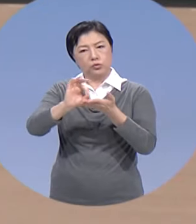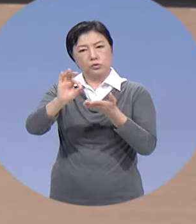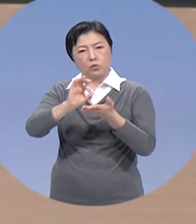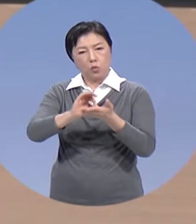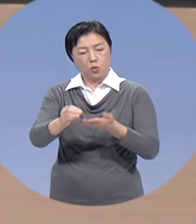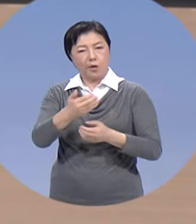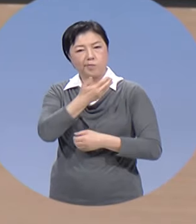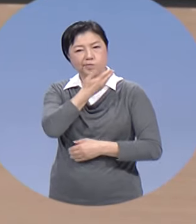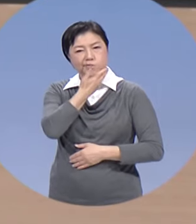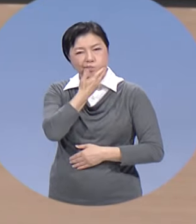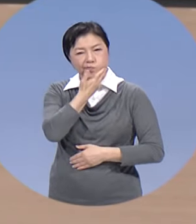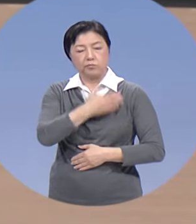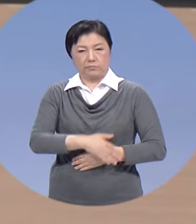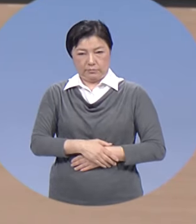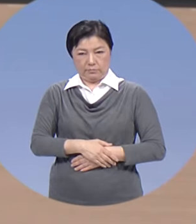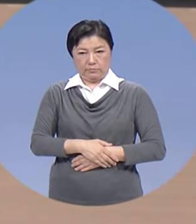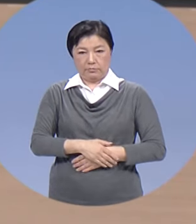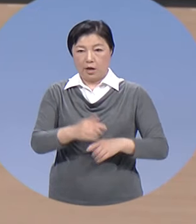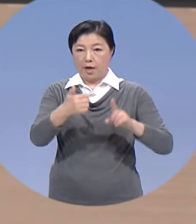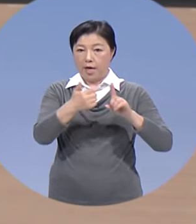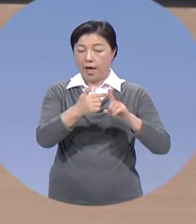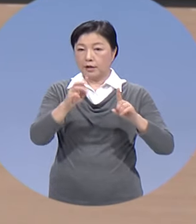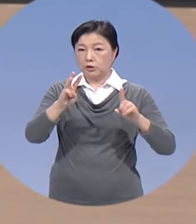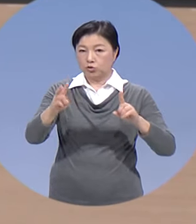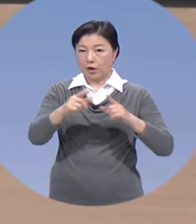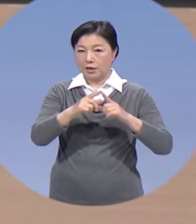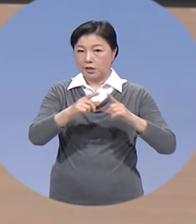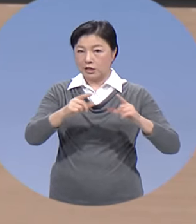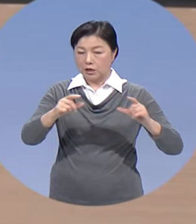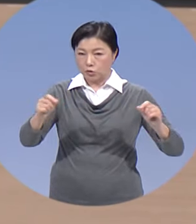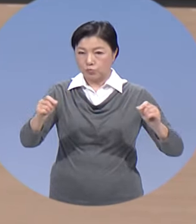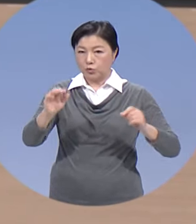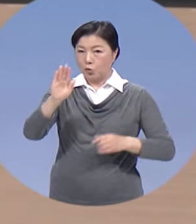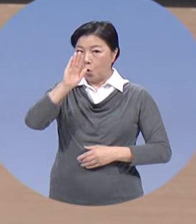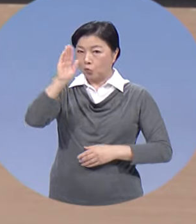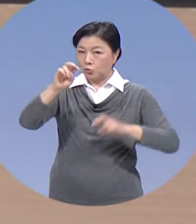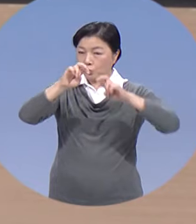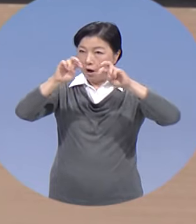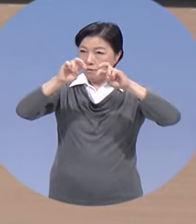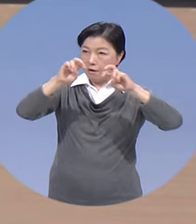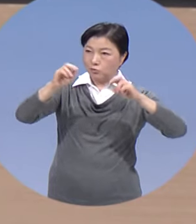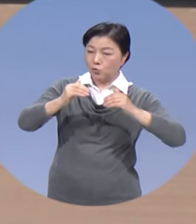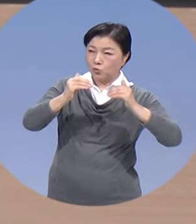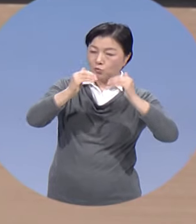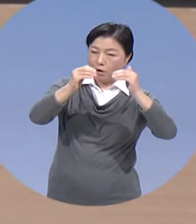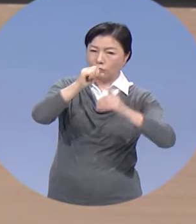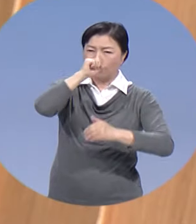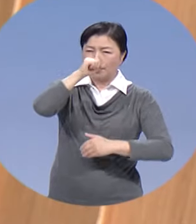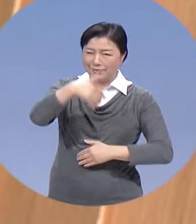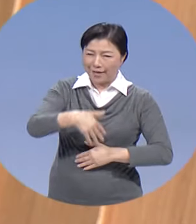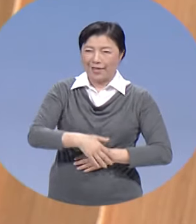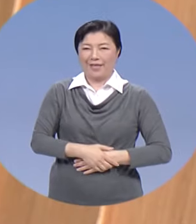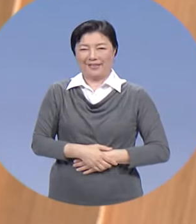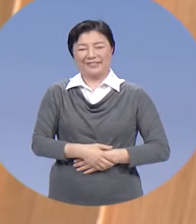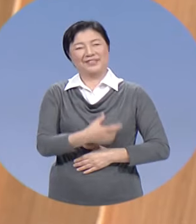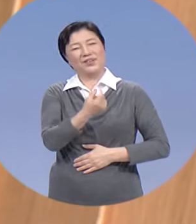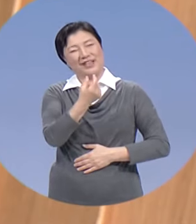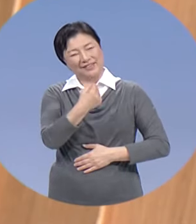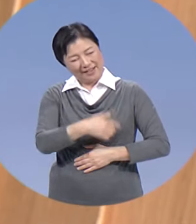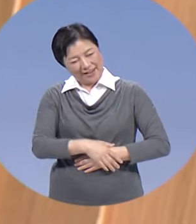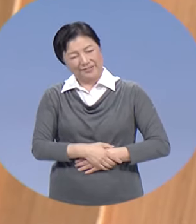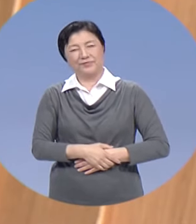が、H3 が日本の宇宙開発をどんどん進めてくれるといいですね。 そうです